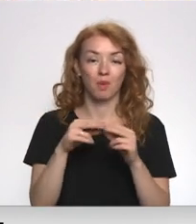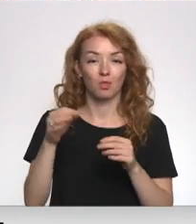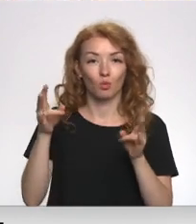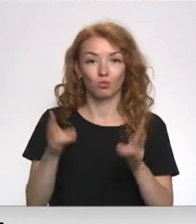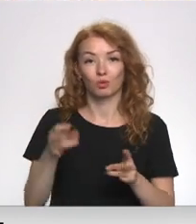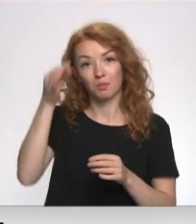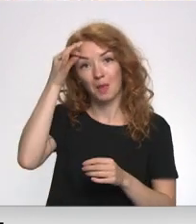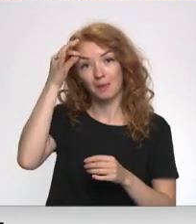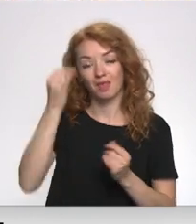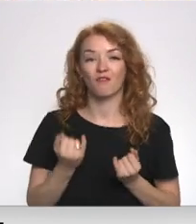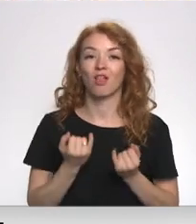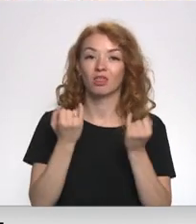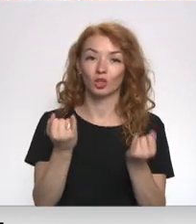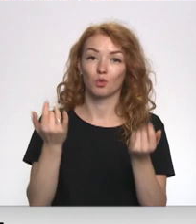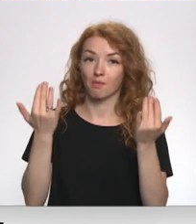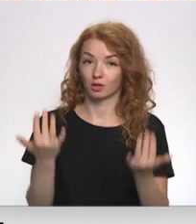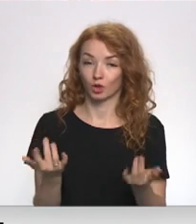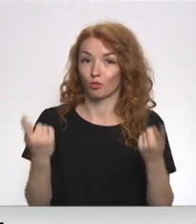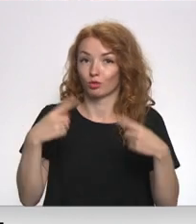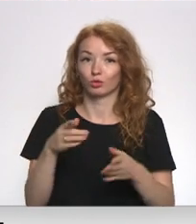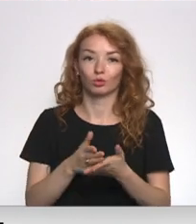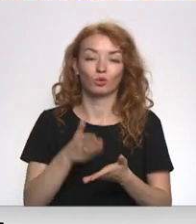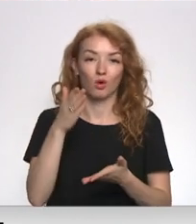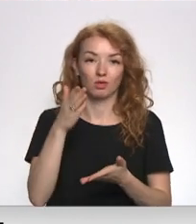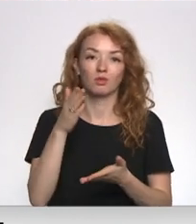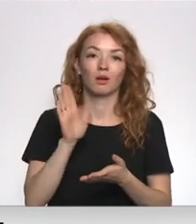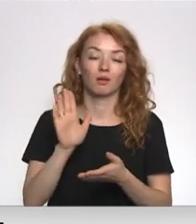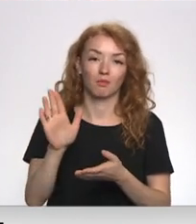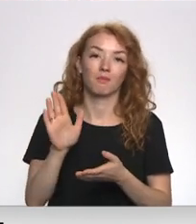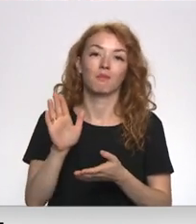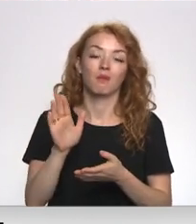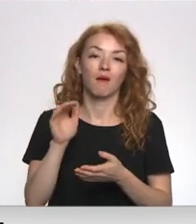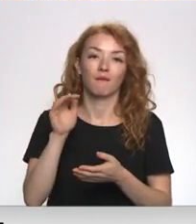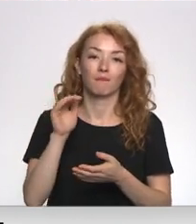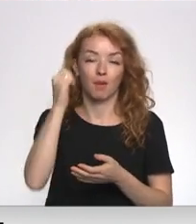upuru piemiņai veltītu pasākumu, kurš šobrīd notiek pie memoriāla vēstures taktīla Vecrīgā.